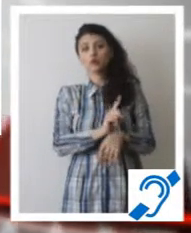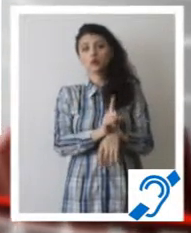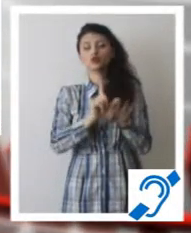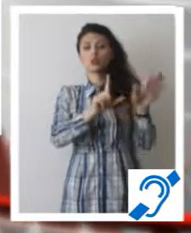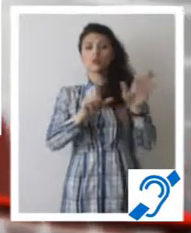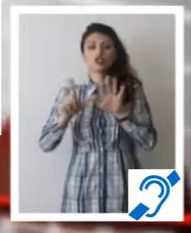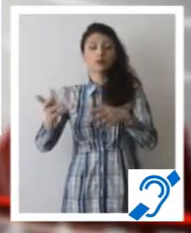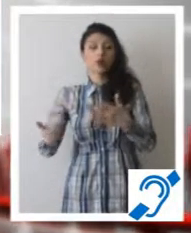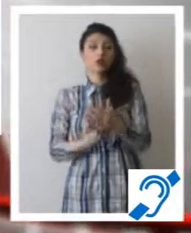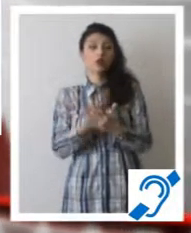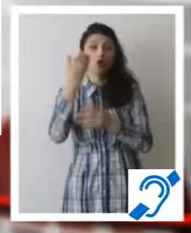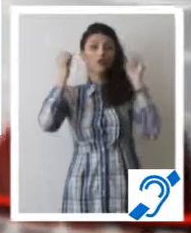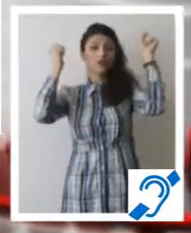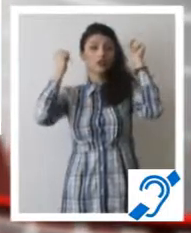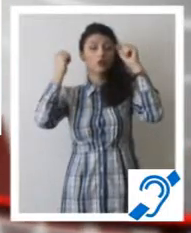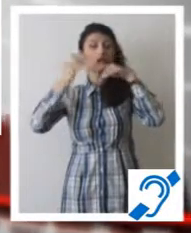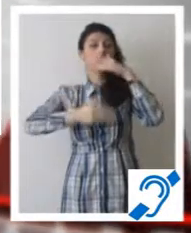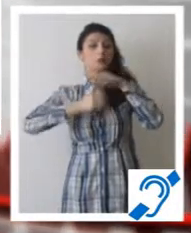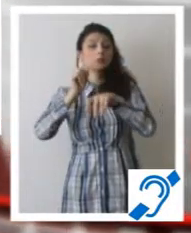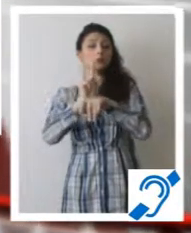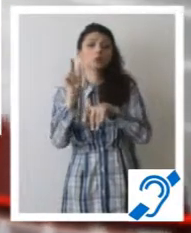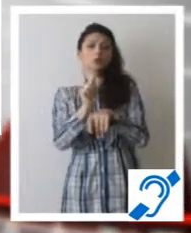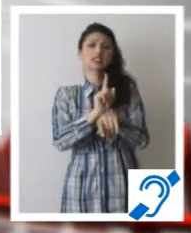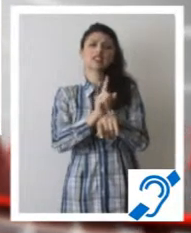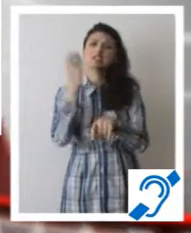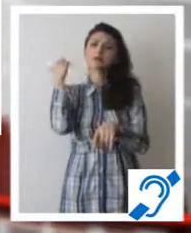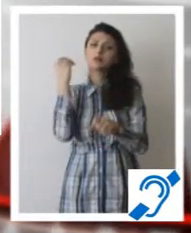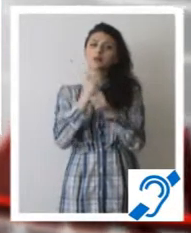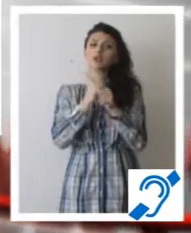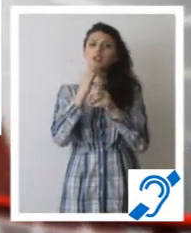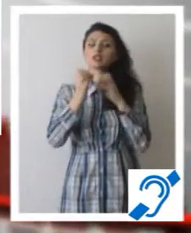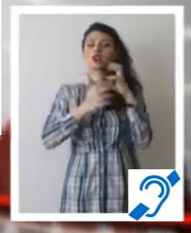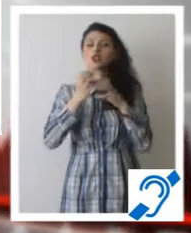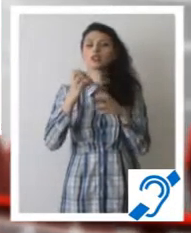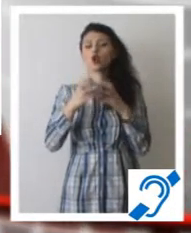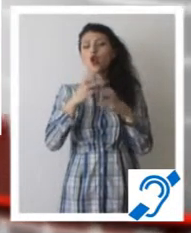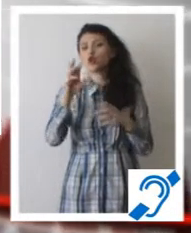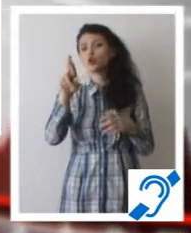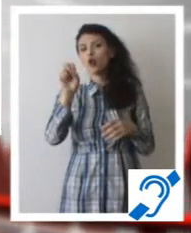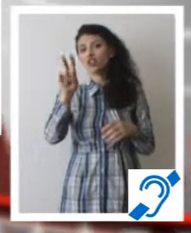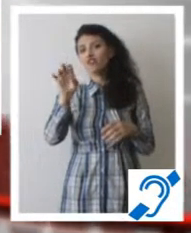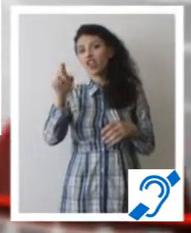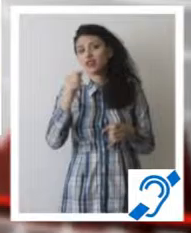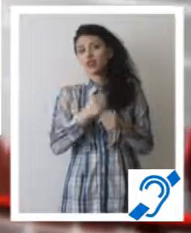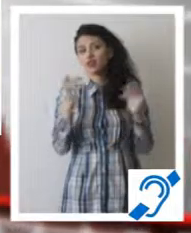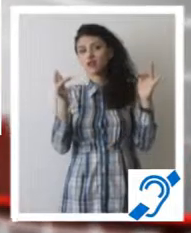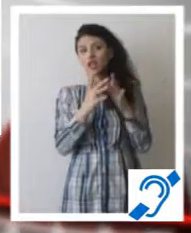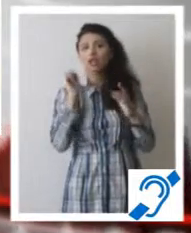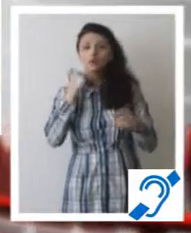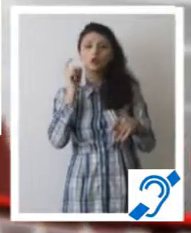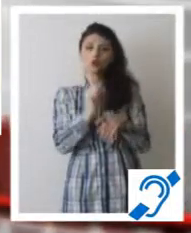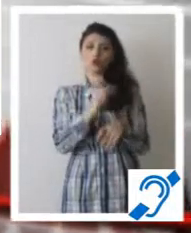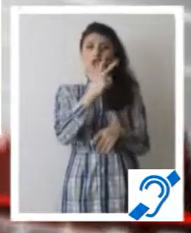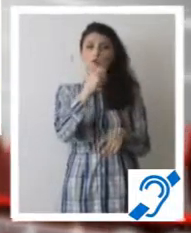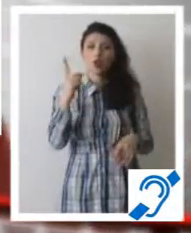77, reușind o nouă victorie după ce în urmă cu puțin timp învingeau pe Sporting Roșiori, colegă de serie cu Mușcelenii, tot cu